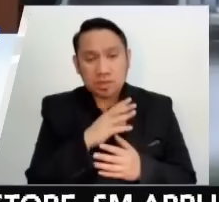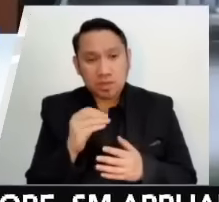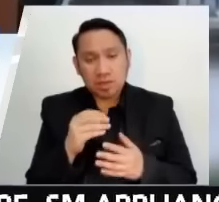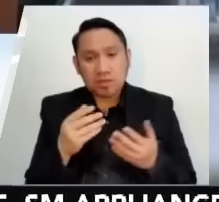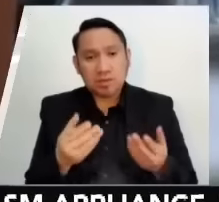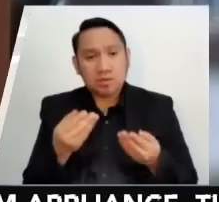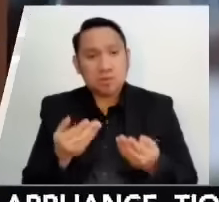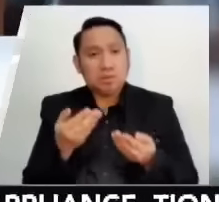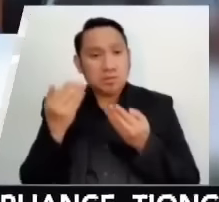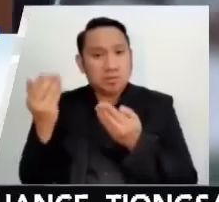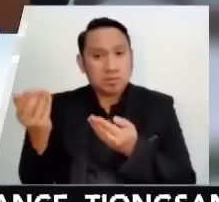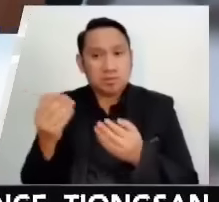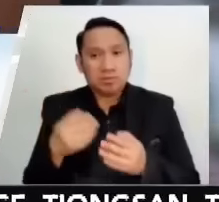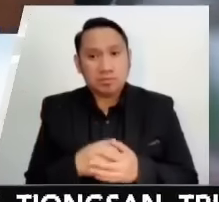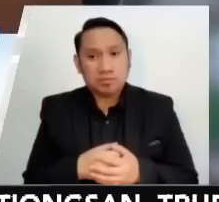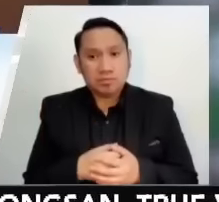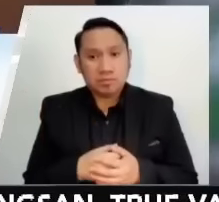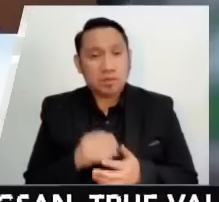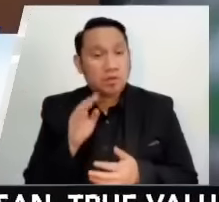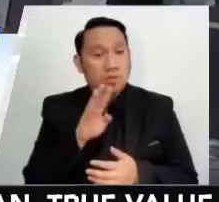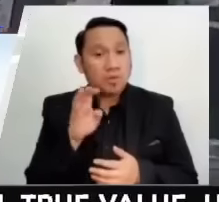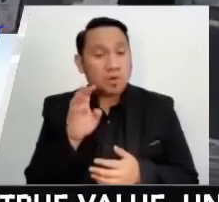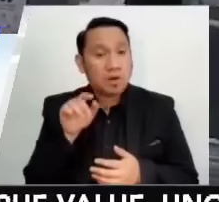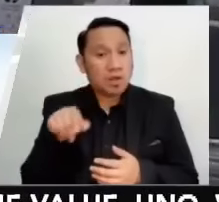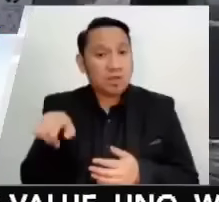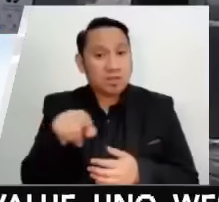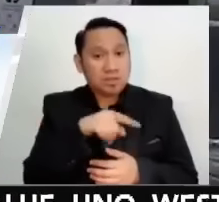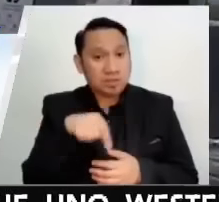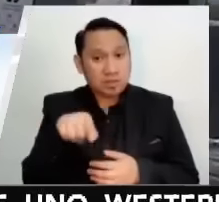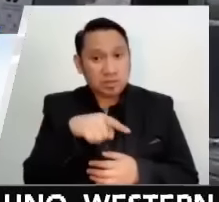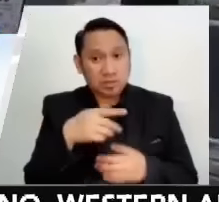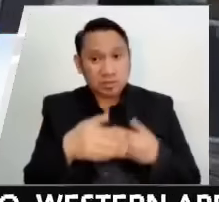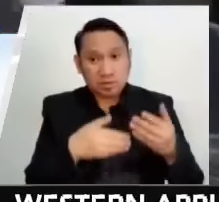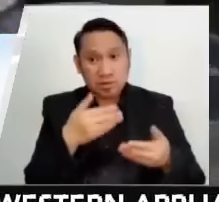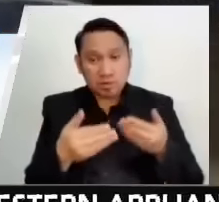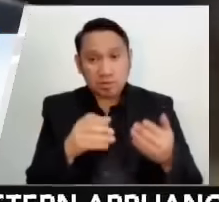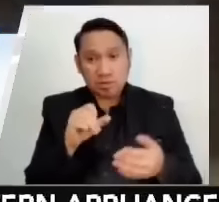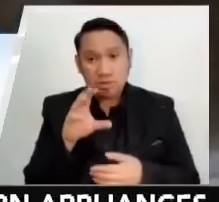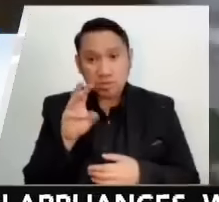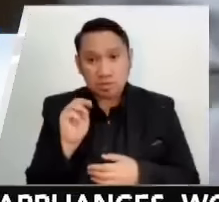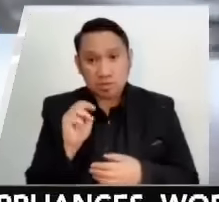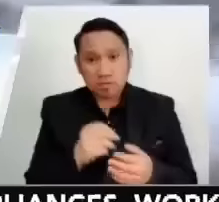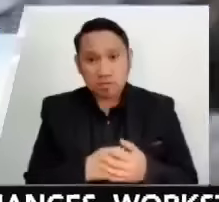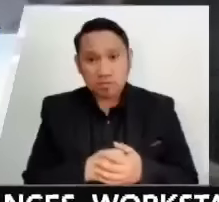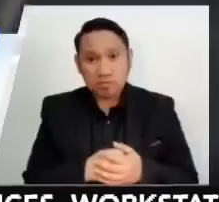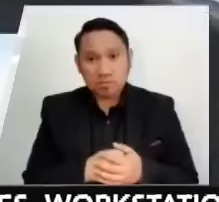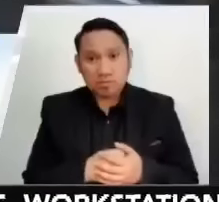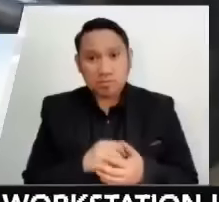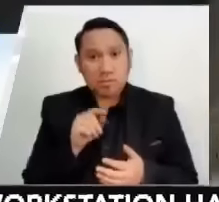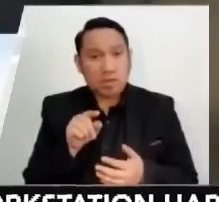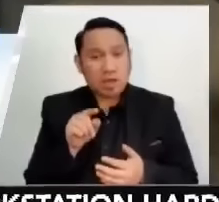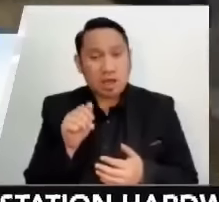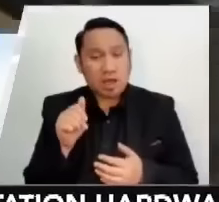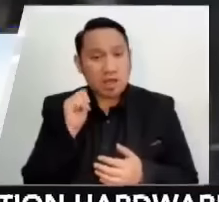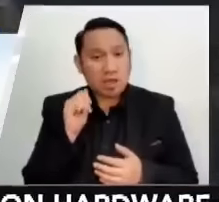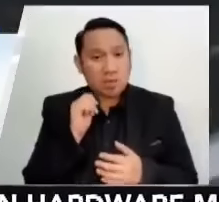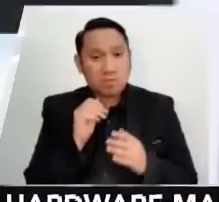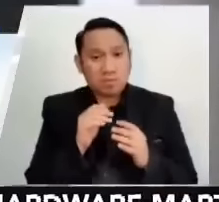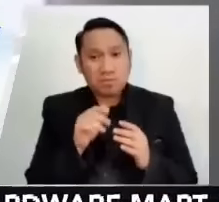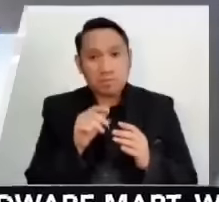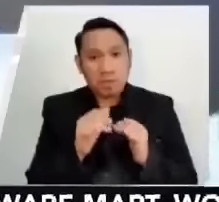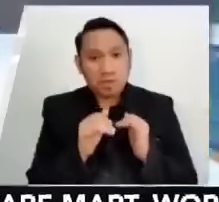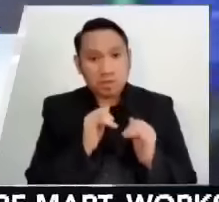humigit kumulang apat na raang empleyado ang ipoproseso ng pulisya sa umanoy scam hub na ito tumanggi mun ng magbigay ng panayam ang pulisya dahil Patuloy